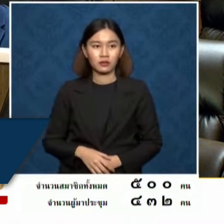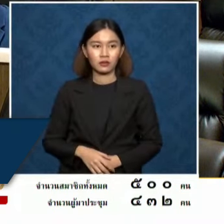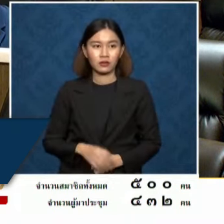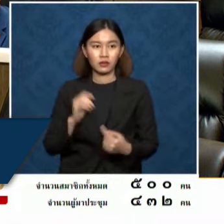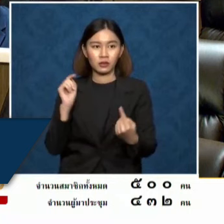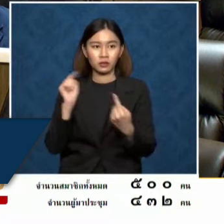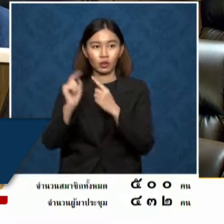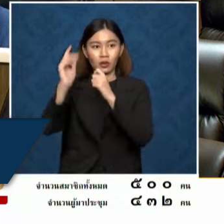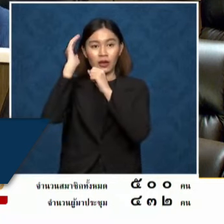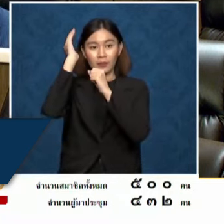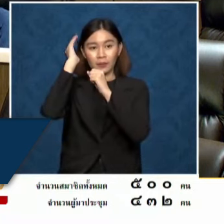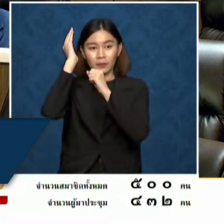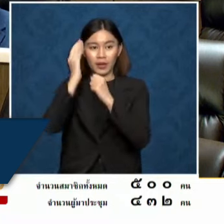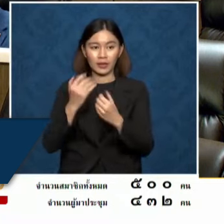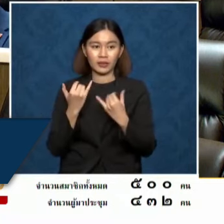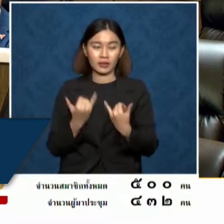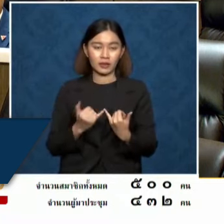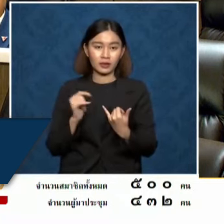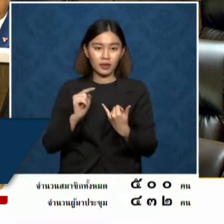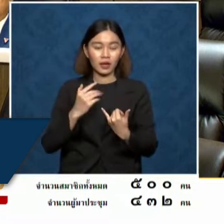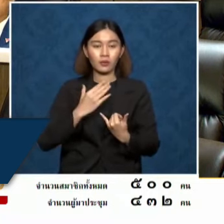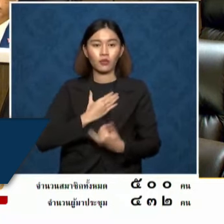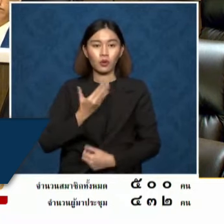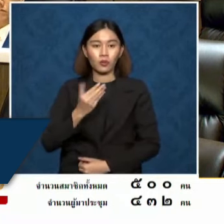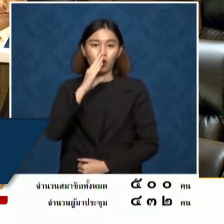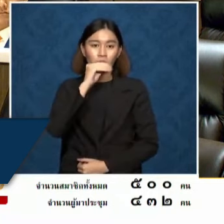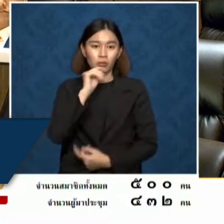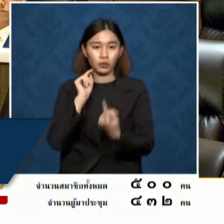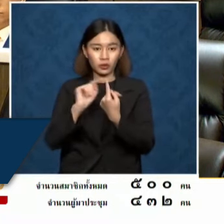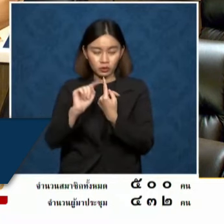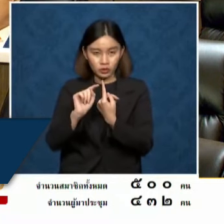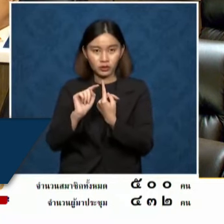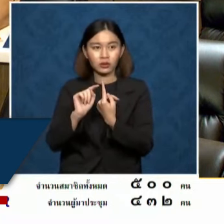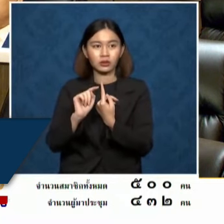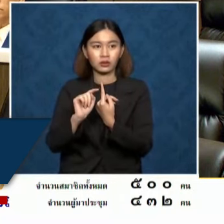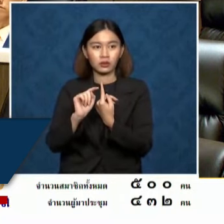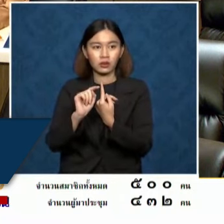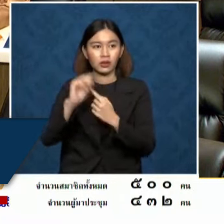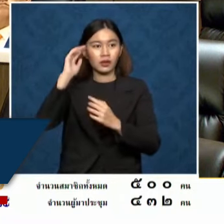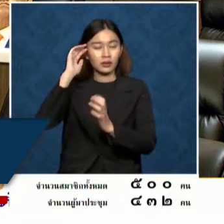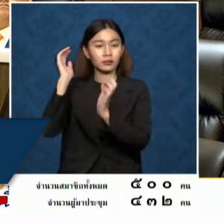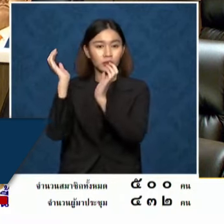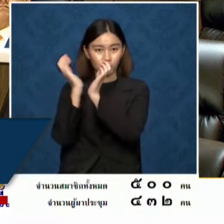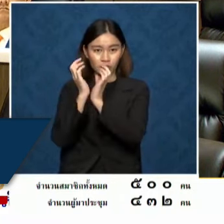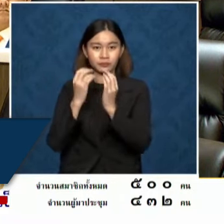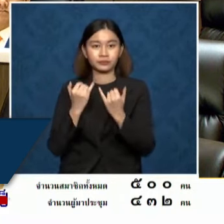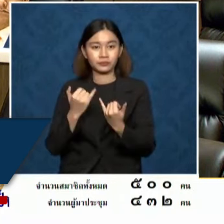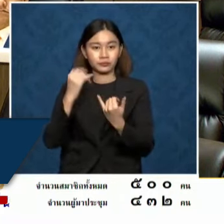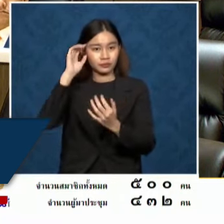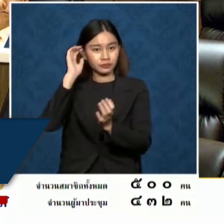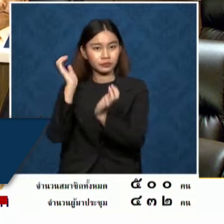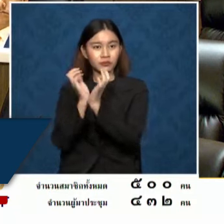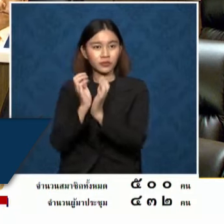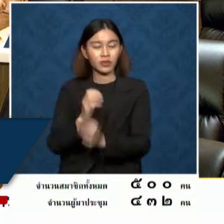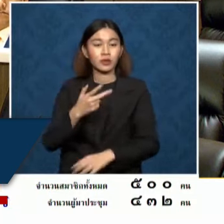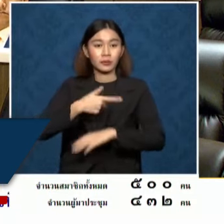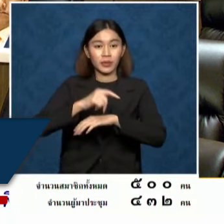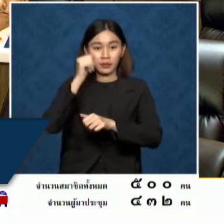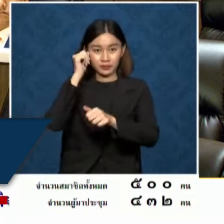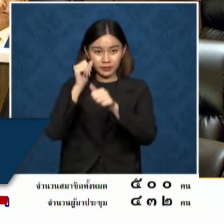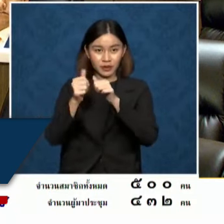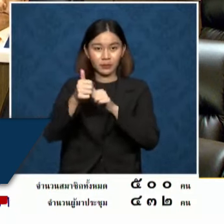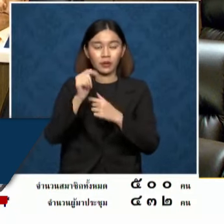สำหรับการอภิปลายในครั้งนี้ครับท่านประธานผมขอพูดถึงในส่วนของตำรวจครับท่านประธานจำได้มั้ย